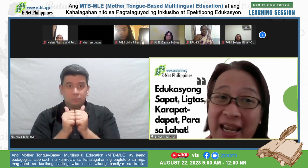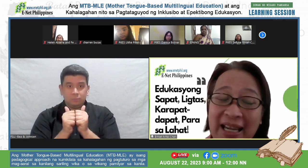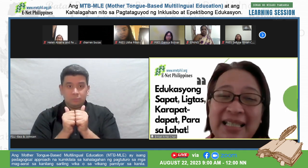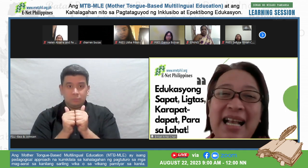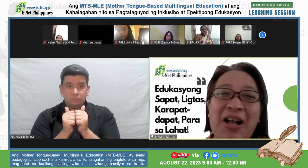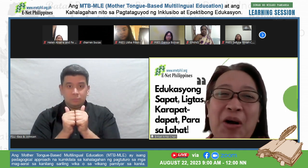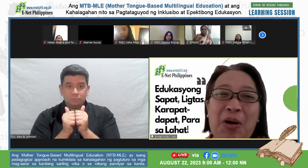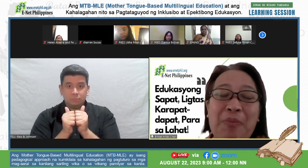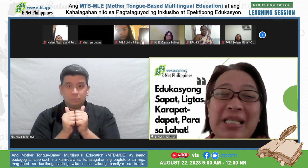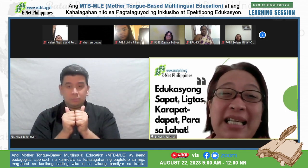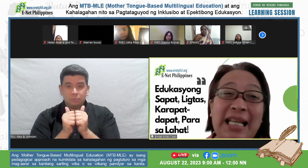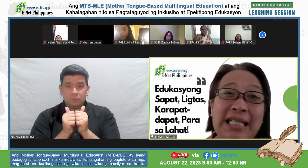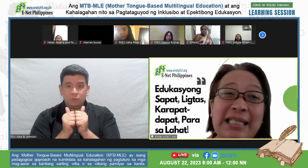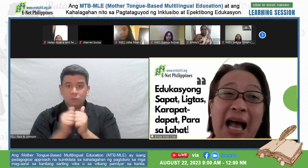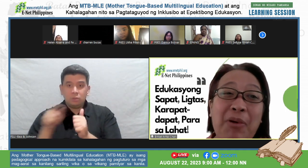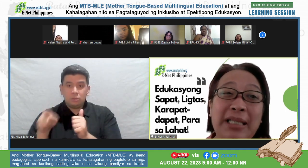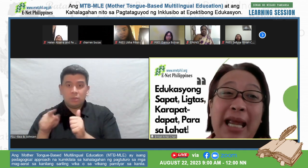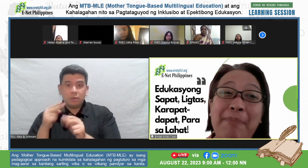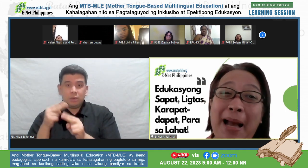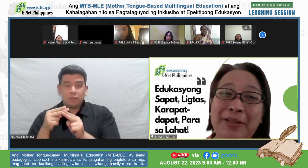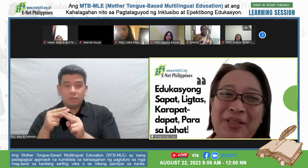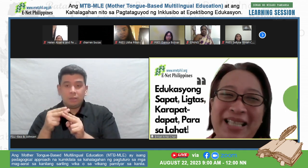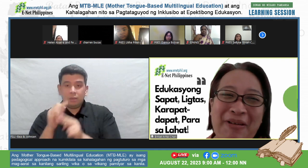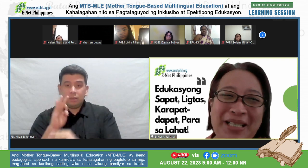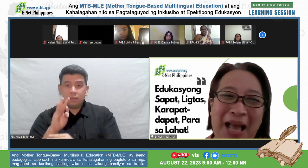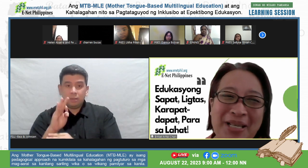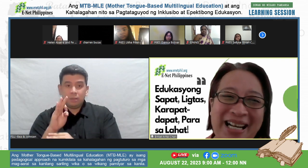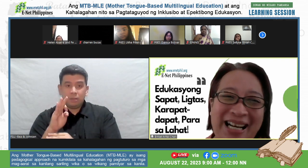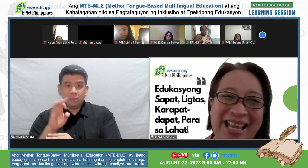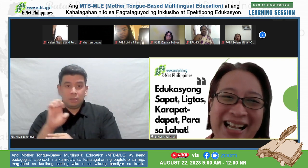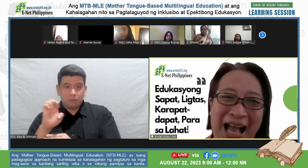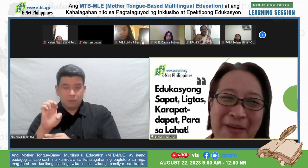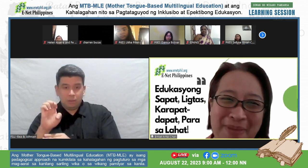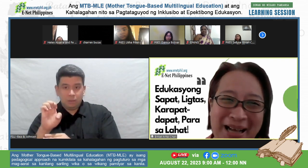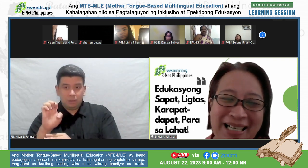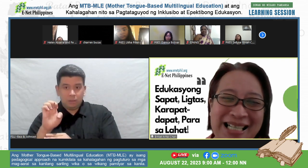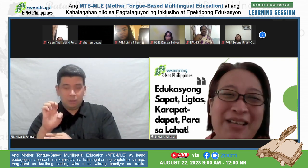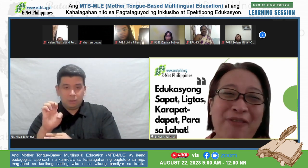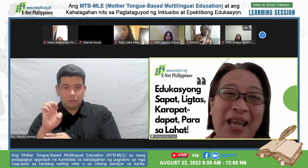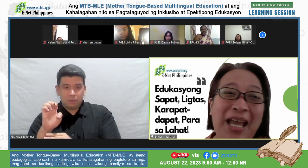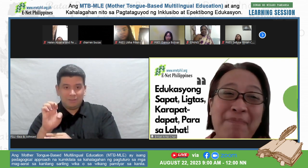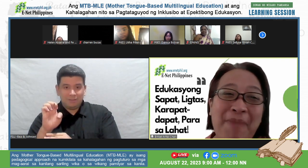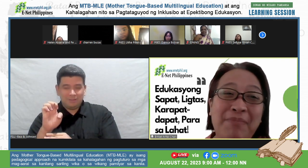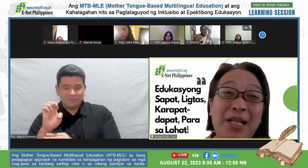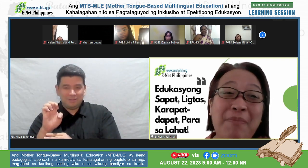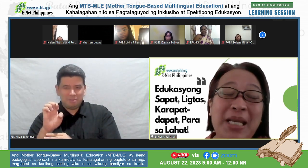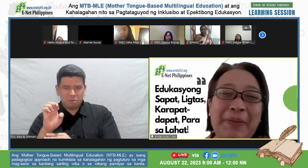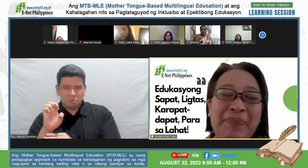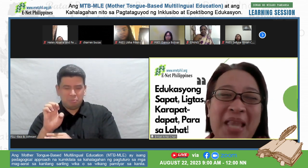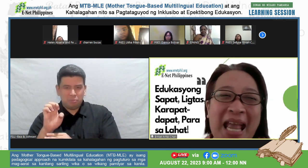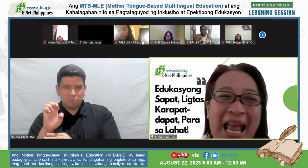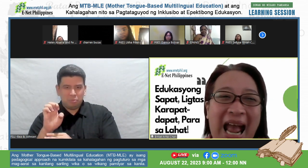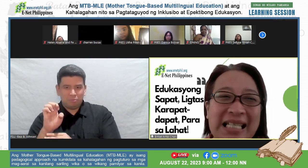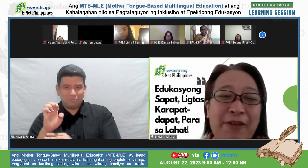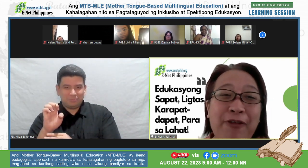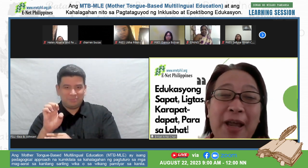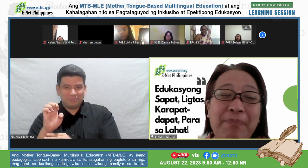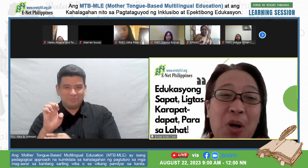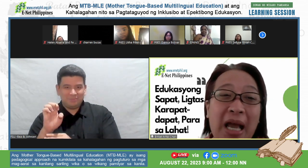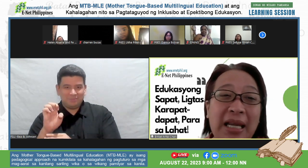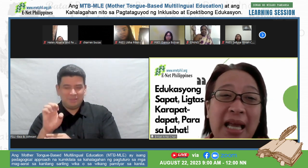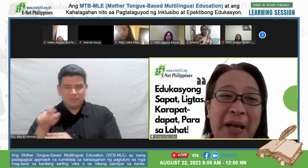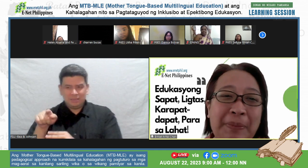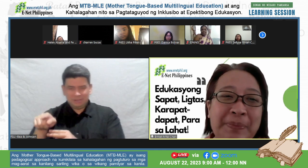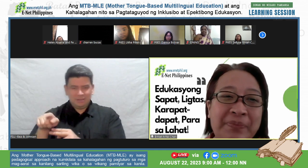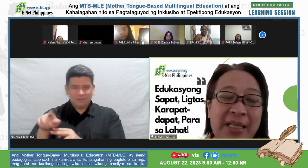si Fe, o mas kilala sa tawag na Epang, no? Tawag namin sa kanya ka Epang. Si Fe Epang Balpin. Si Fe